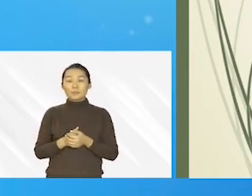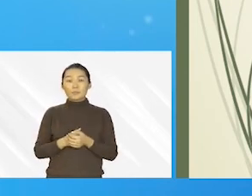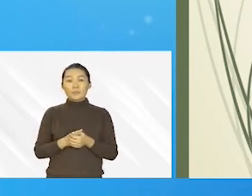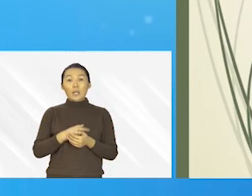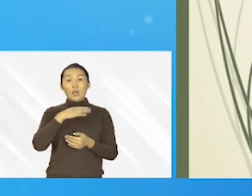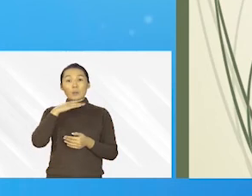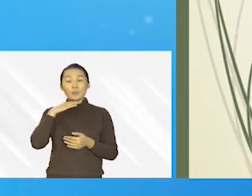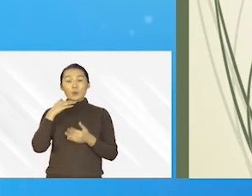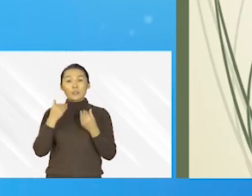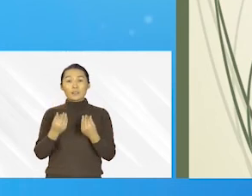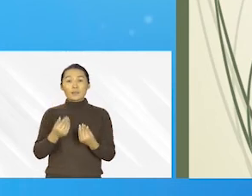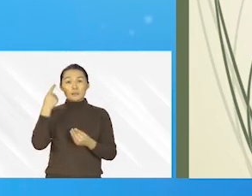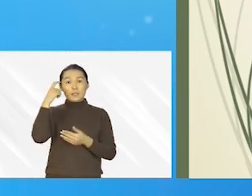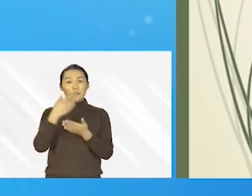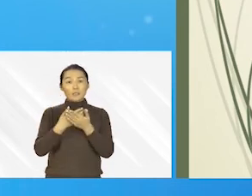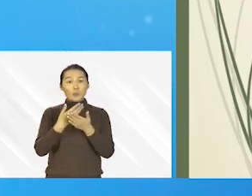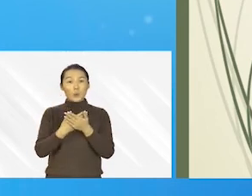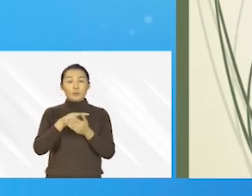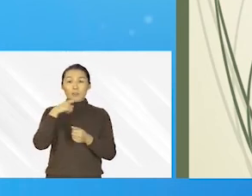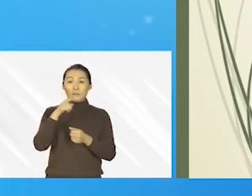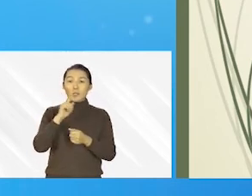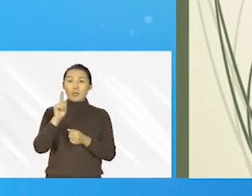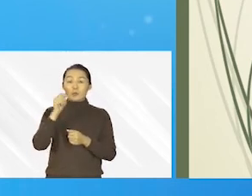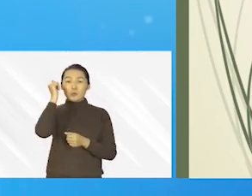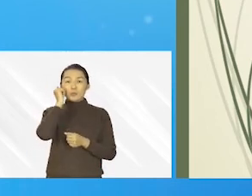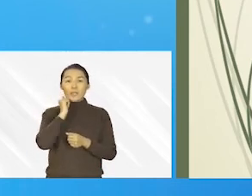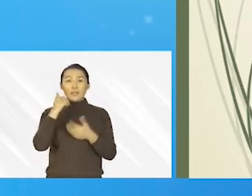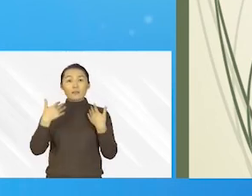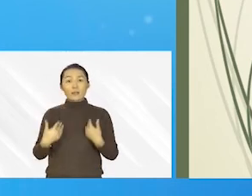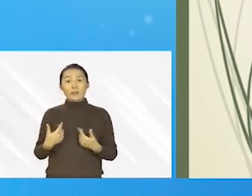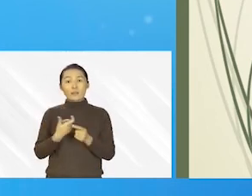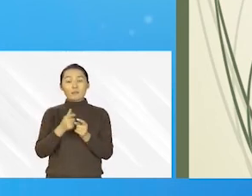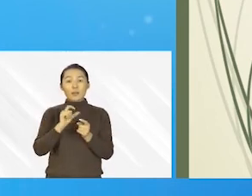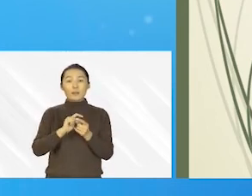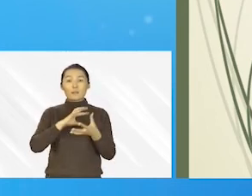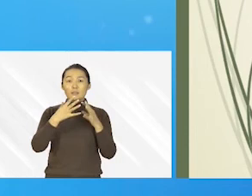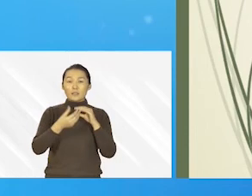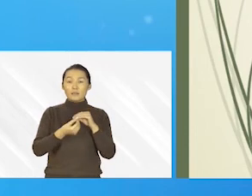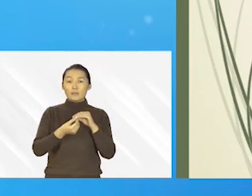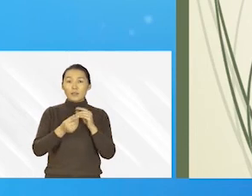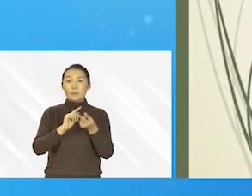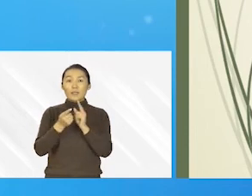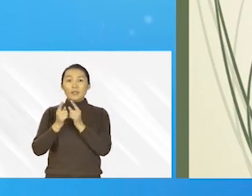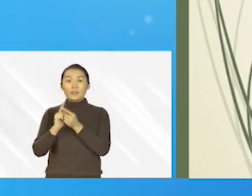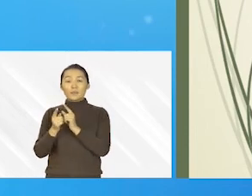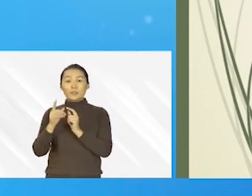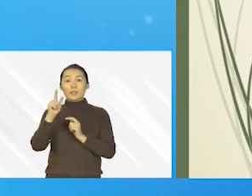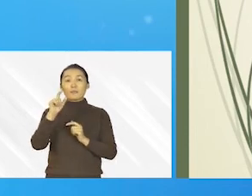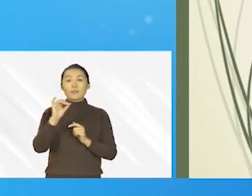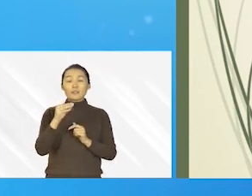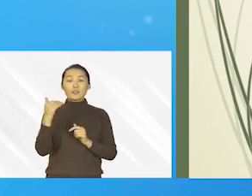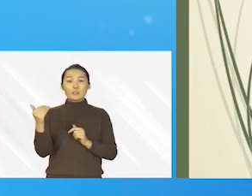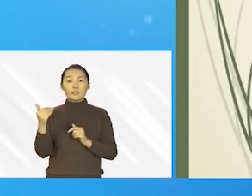Многие современные теории предполагают, что старение организма – это следствие изменений в генетическом